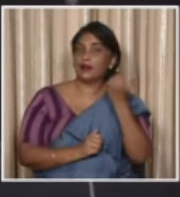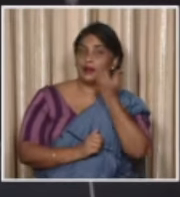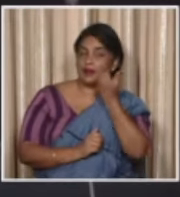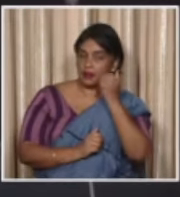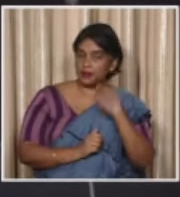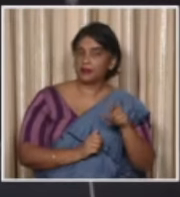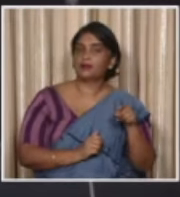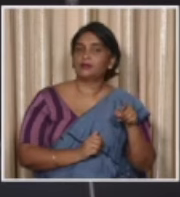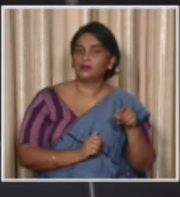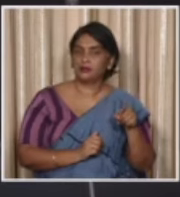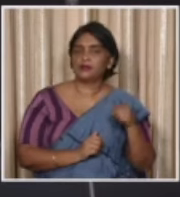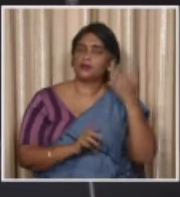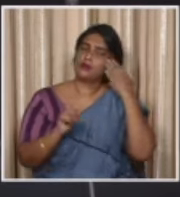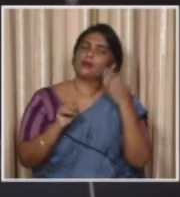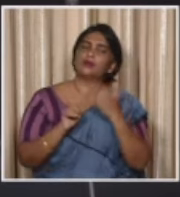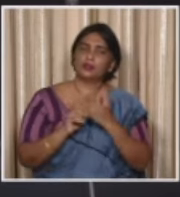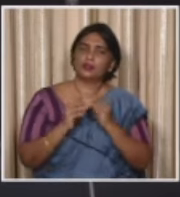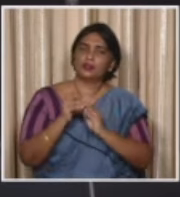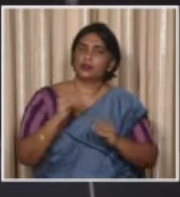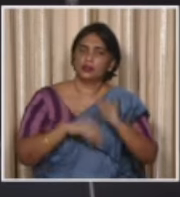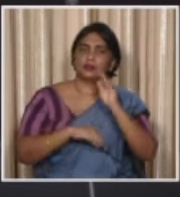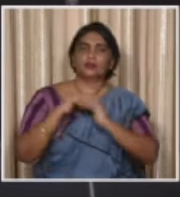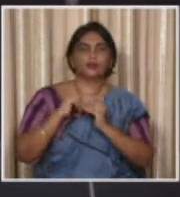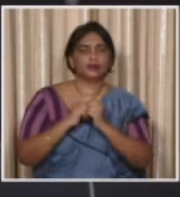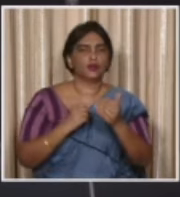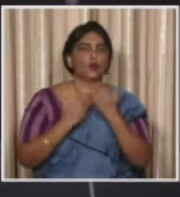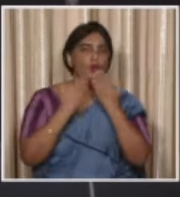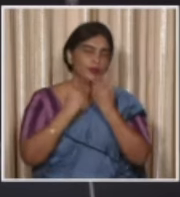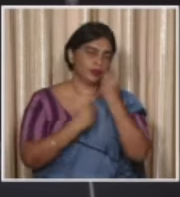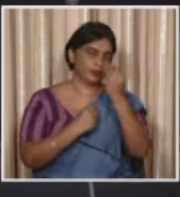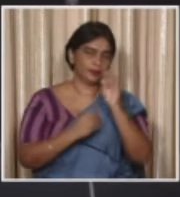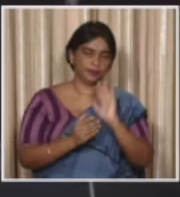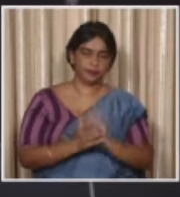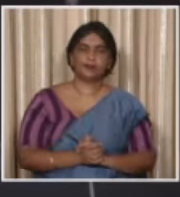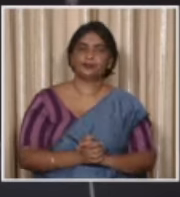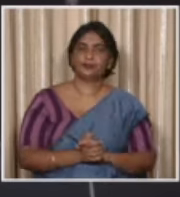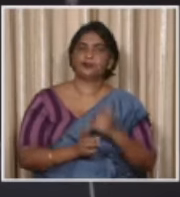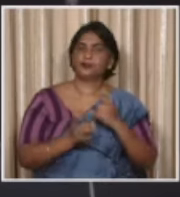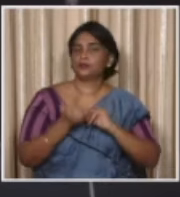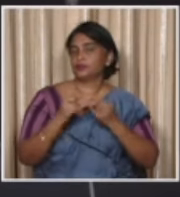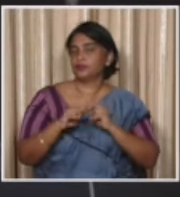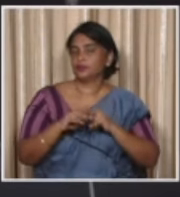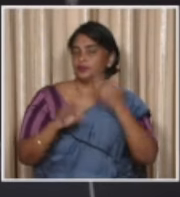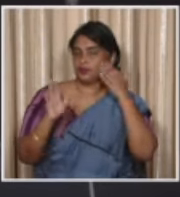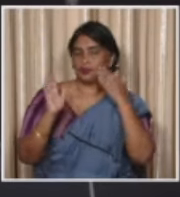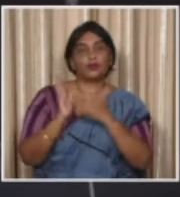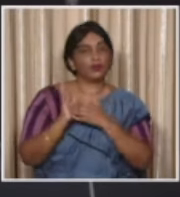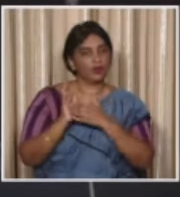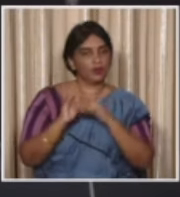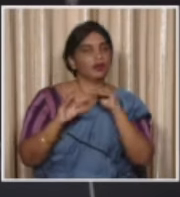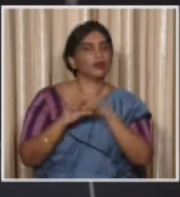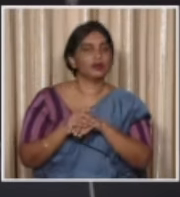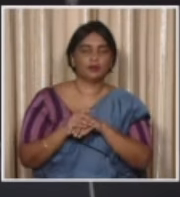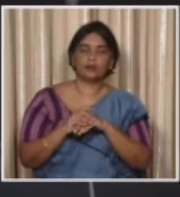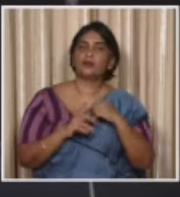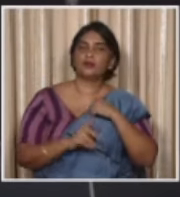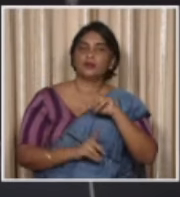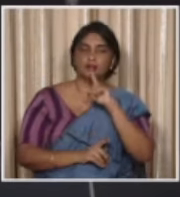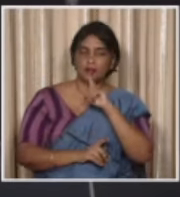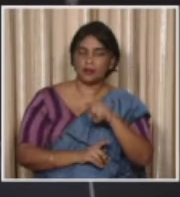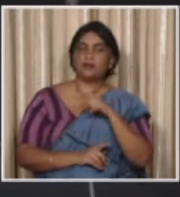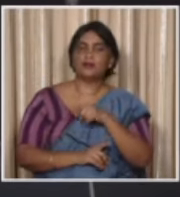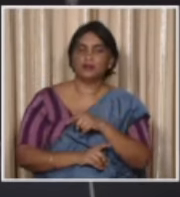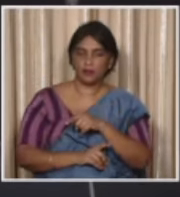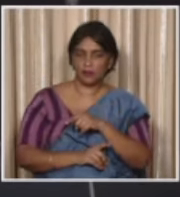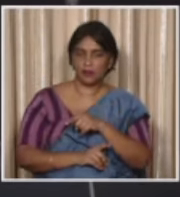වෙනවනම් ඒ සම්බන්ධයෙන් විකල්ප ක්‍රියාමාර්ගය ගන්න අපි උපදෙස් දීලා තියෙනවා. මේ අනාධ්‍යන සේවකයන් සම්බන්ධයෙන් ඒ සමන් ඉල්ලීමක් කරනවා.